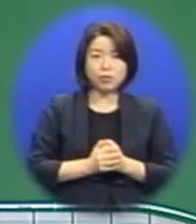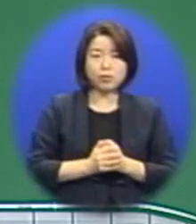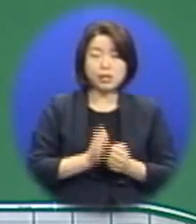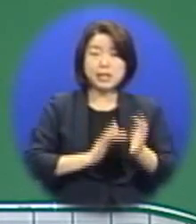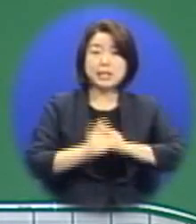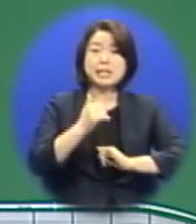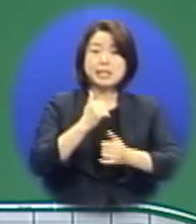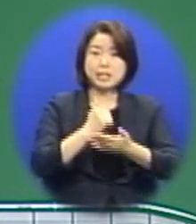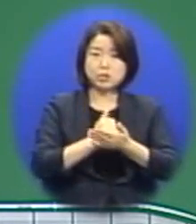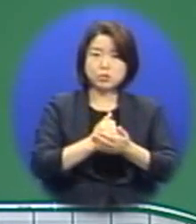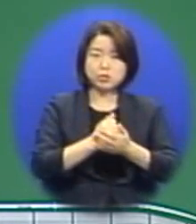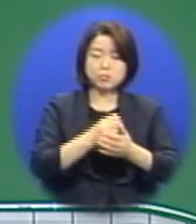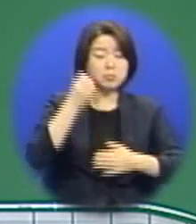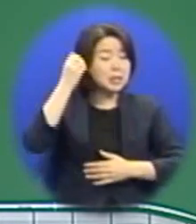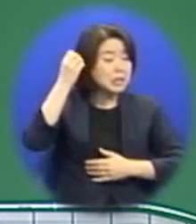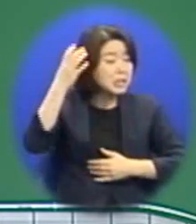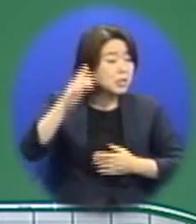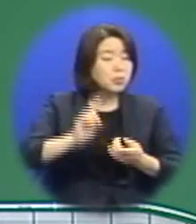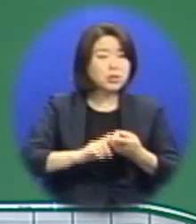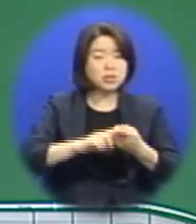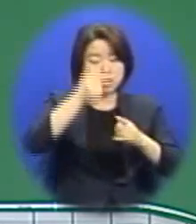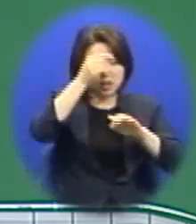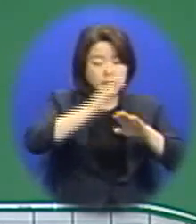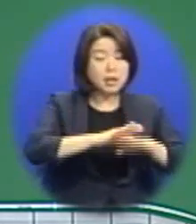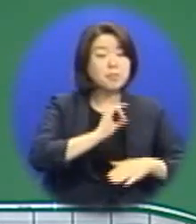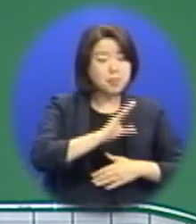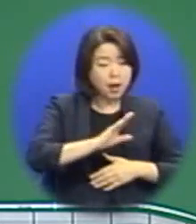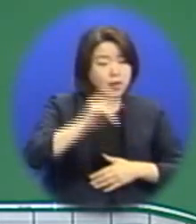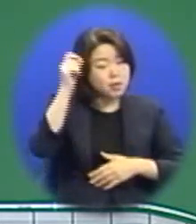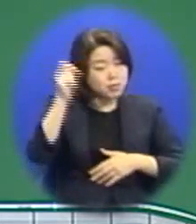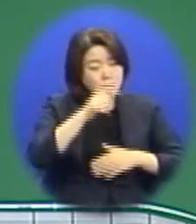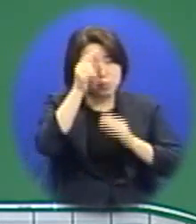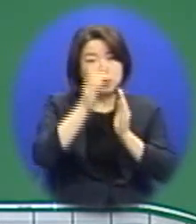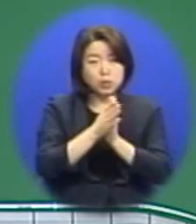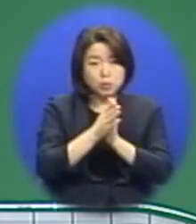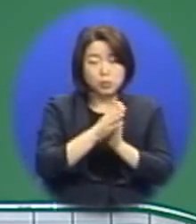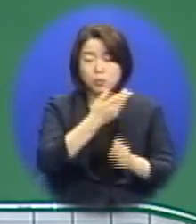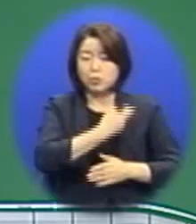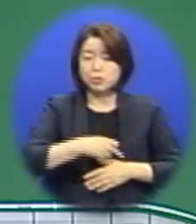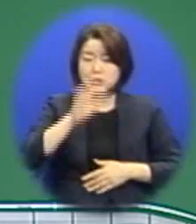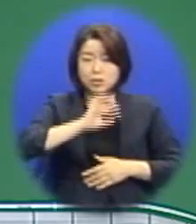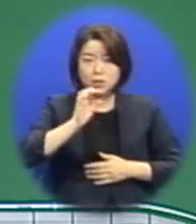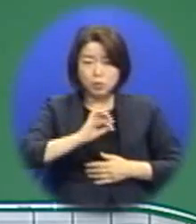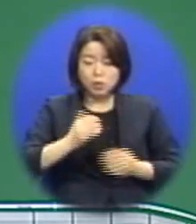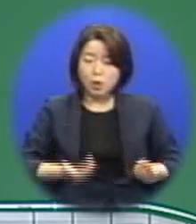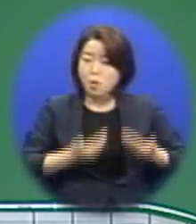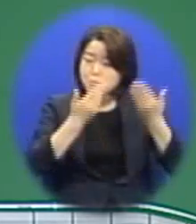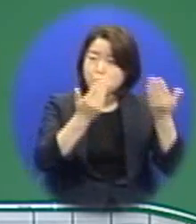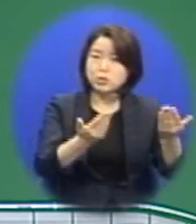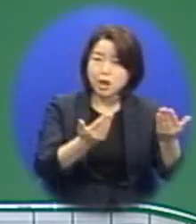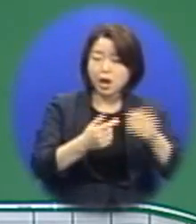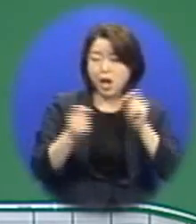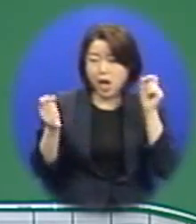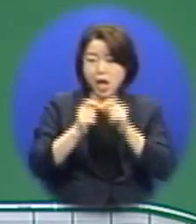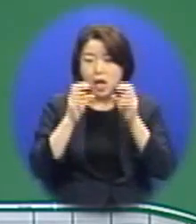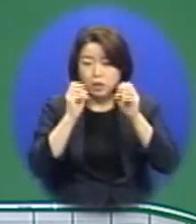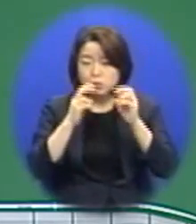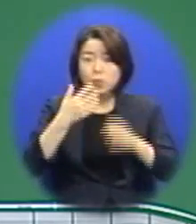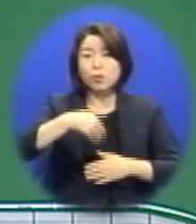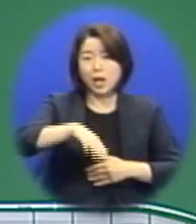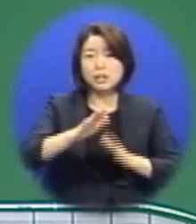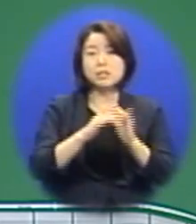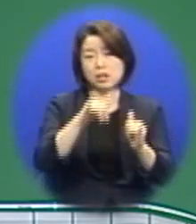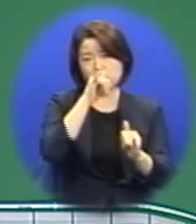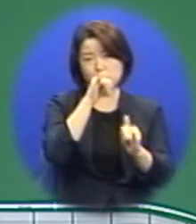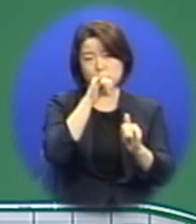예수 그리스도를 놓친 채로 예배만 열심히 드리고 새벽기도 나오고 제자훈련 받고 봉사하고 단기선교 가는 사람들도